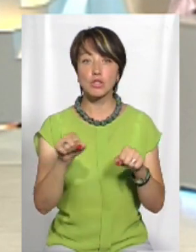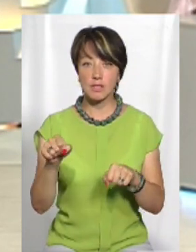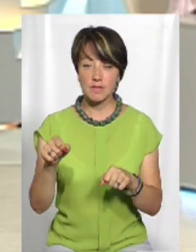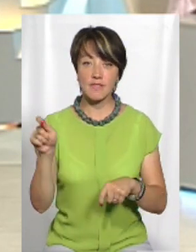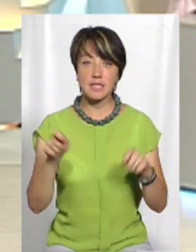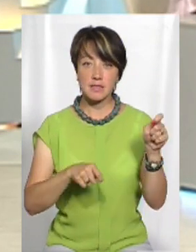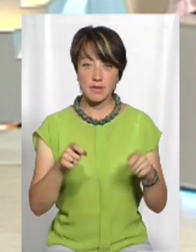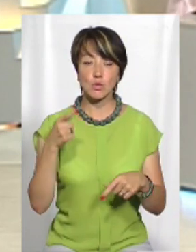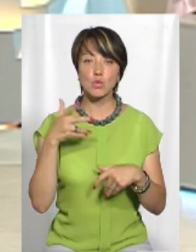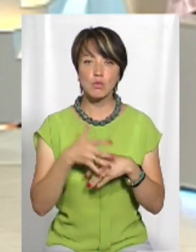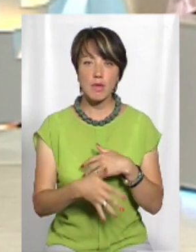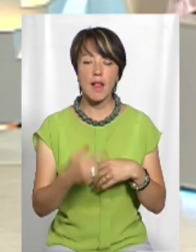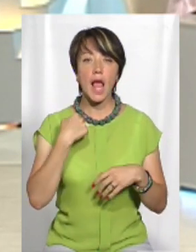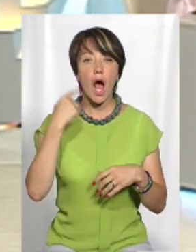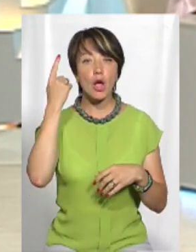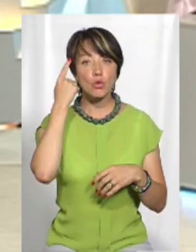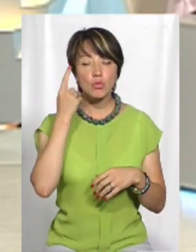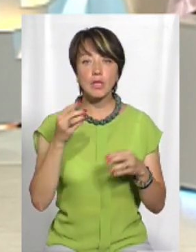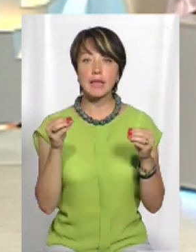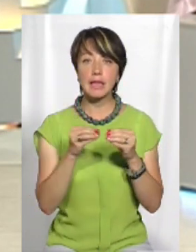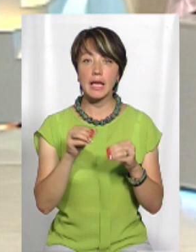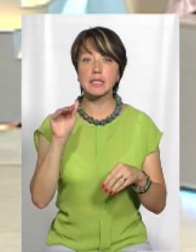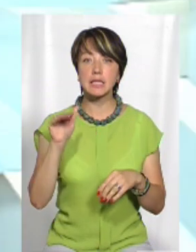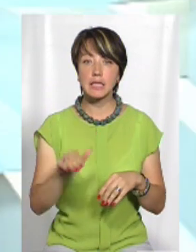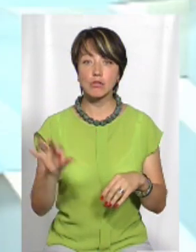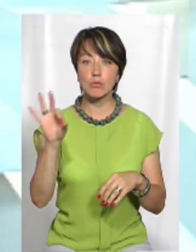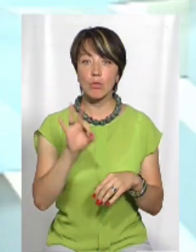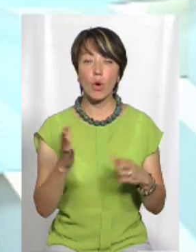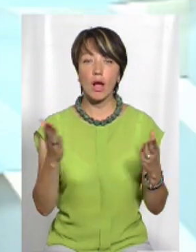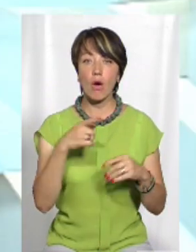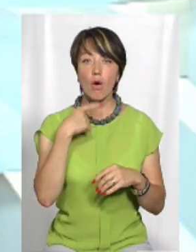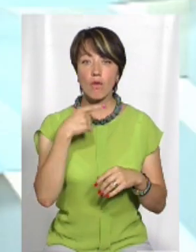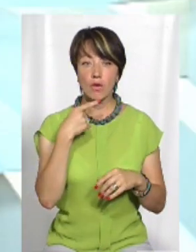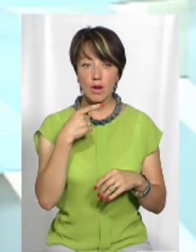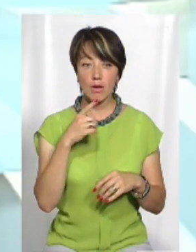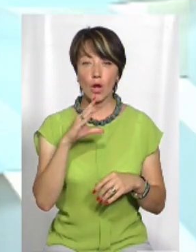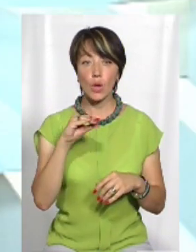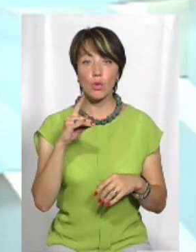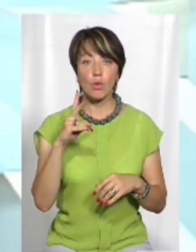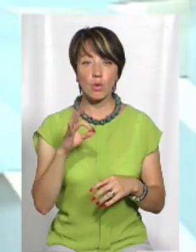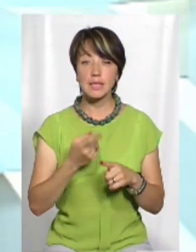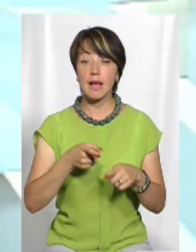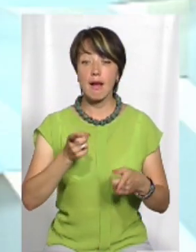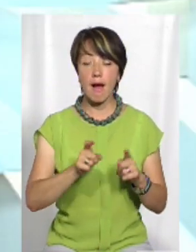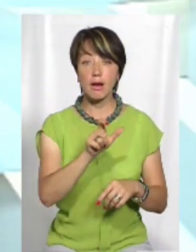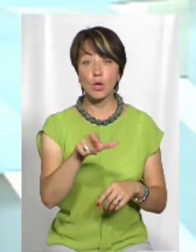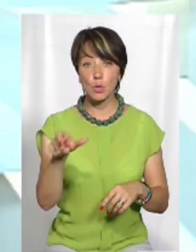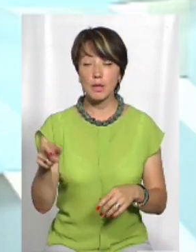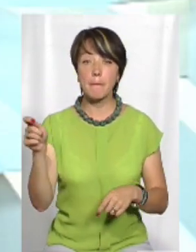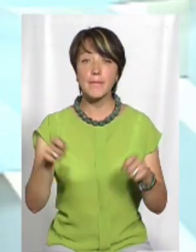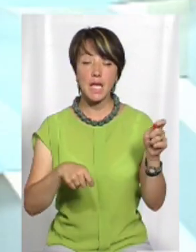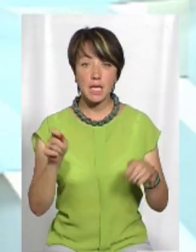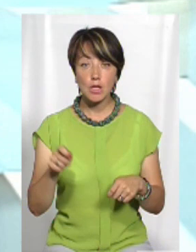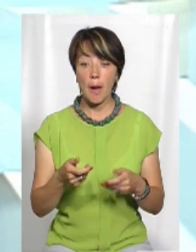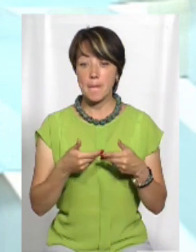зрозуміло, і тривалість. Зрозуміло, я думаю, що 10 тисяч, про які говорив Юрко, це реальні люди, які приїдуть, тому